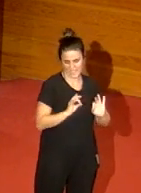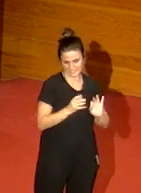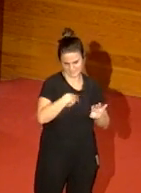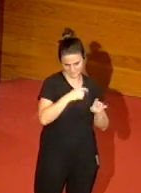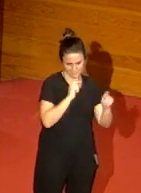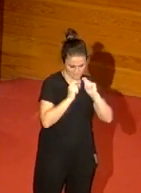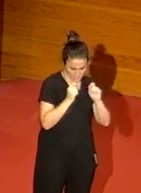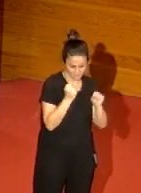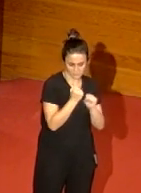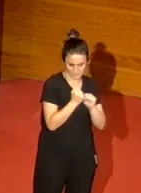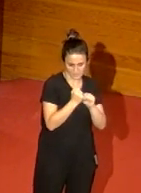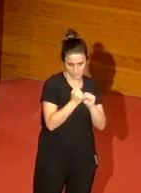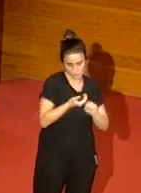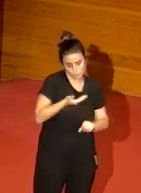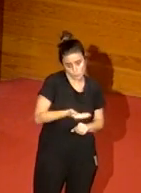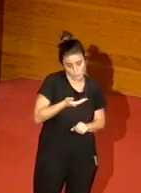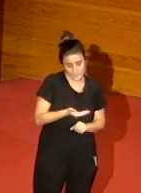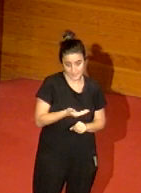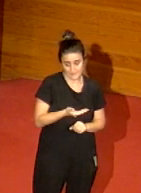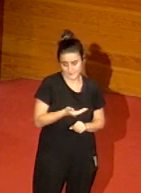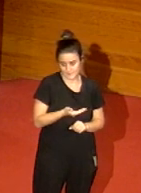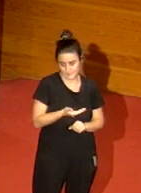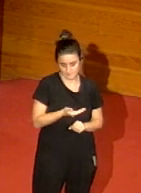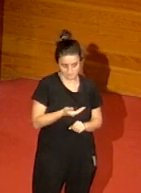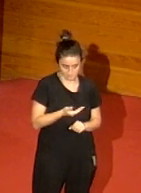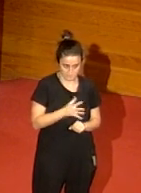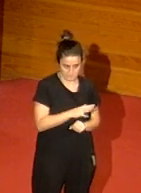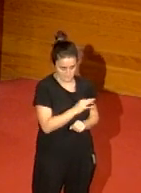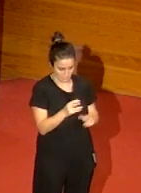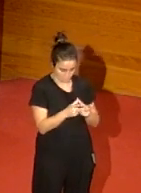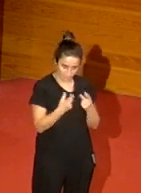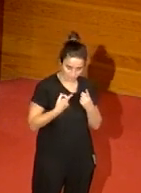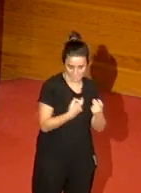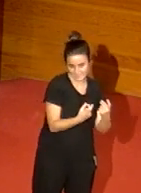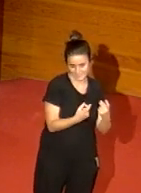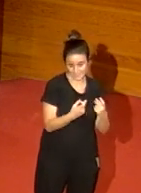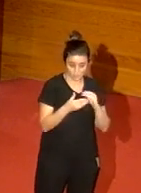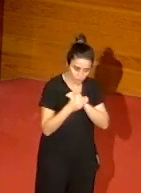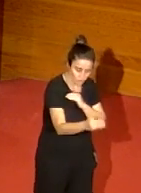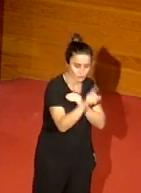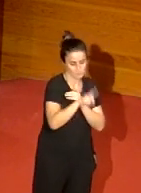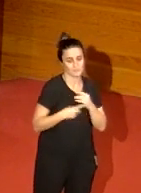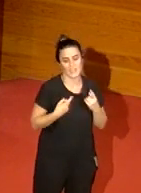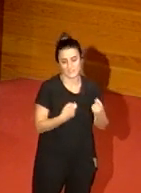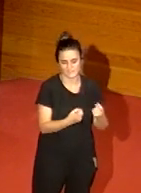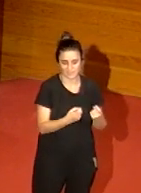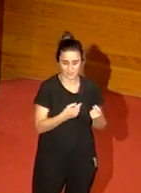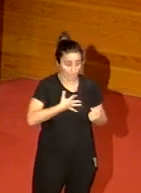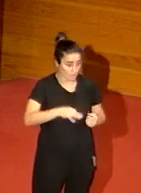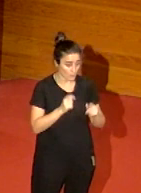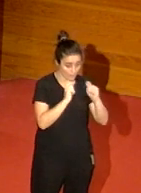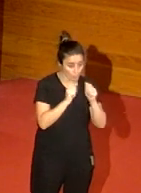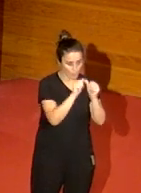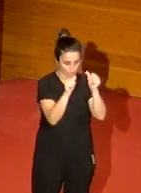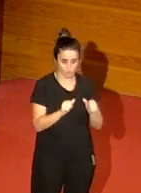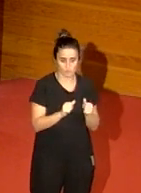importantea da azpimarratzea, oso beharrezkoa dela gure gizartean, ez? Eta izango dela etorkizunean, ez? Formatoak aldatzen dira bai, formatoak,